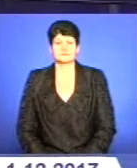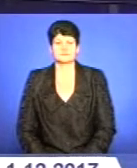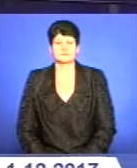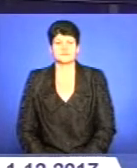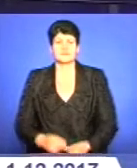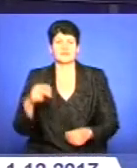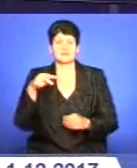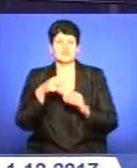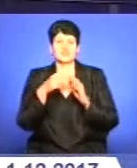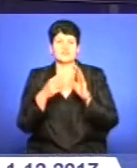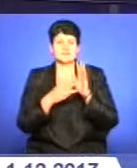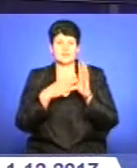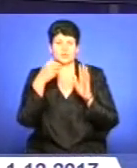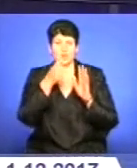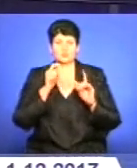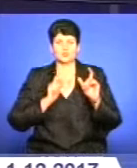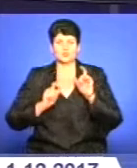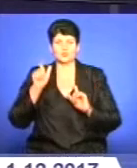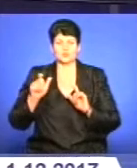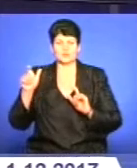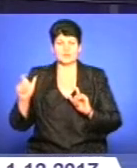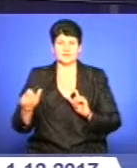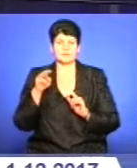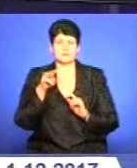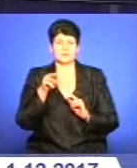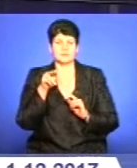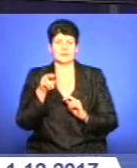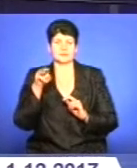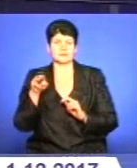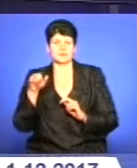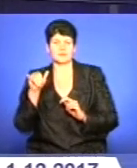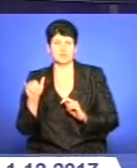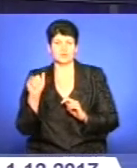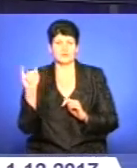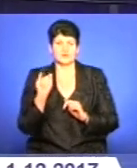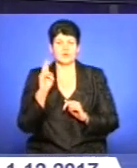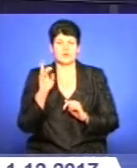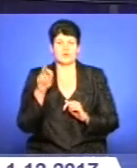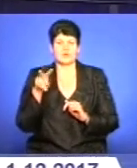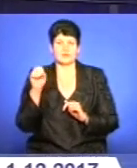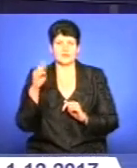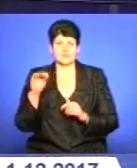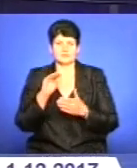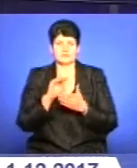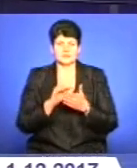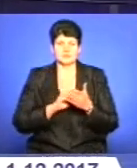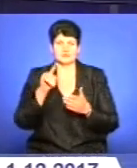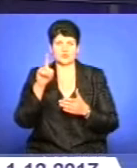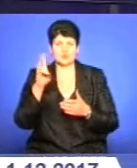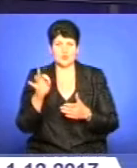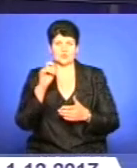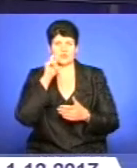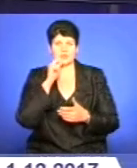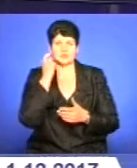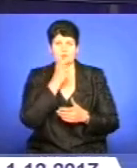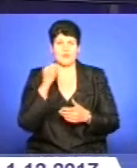З 2018 року студенти професійних технічних училищ та коледжів складатимуть зовнішнє незалежне оцінювання з української мови